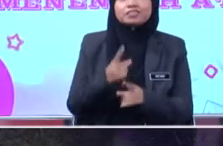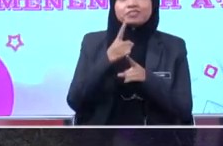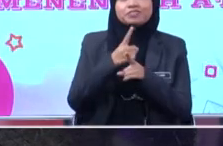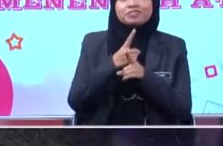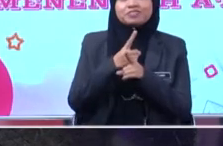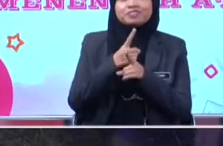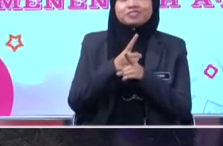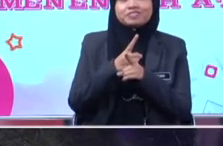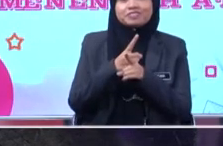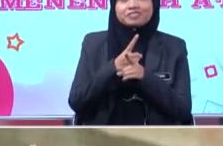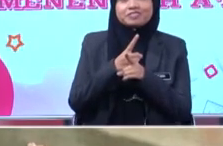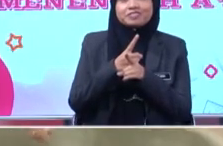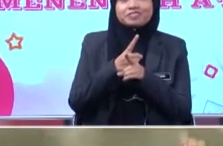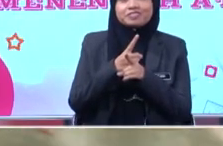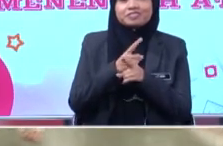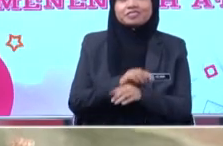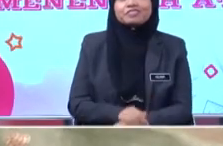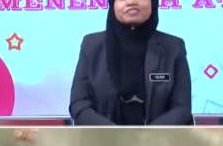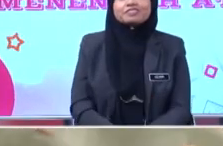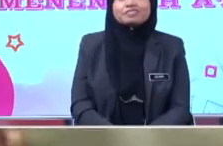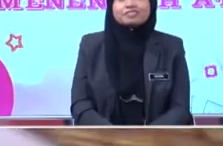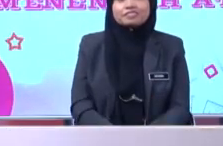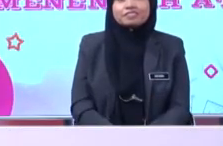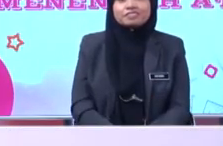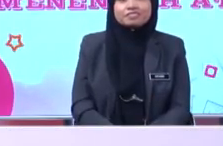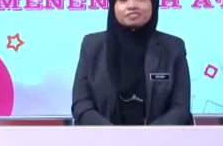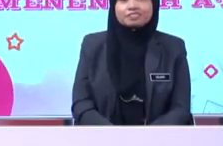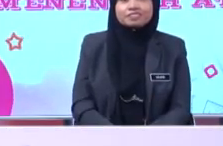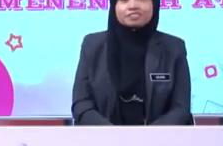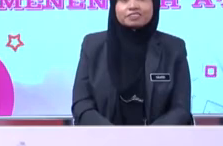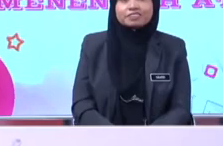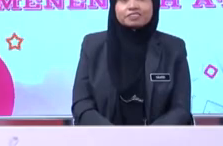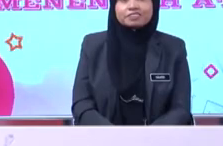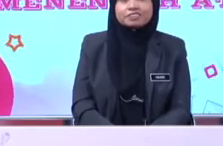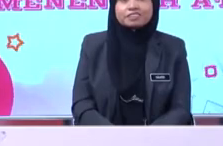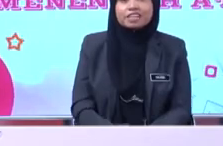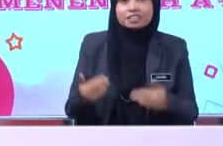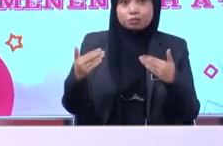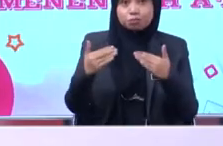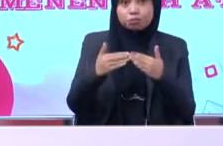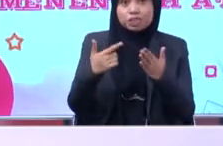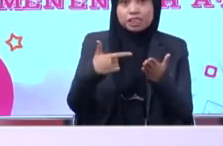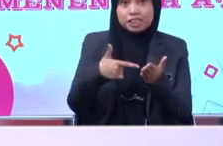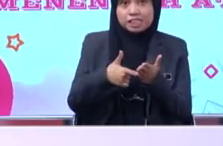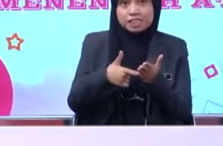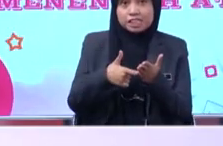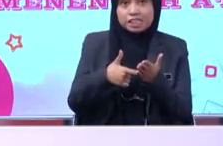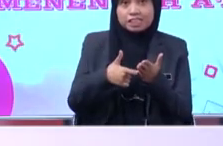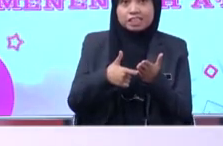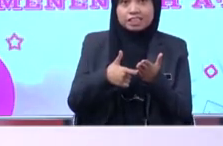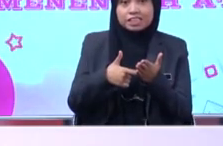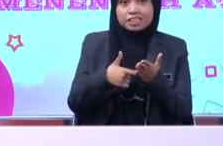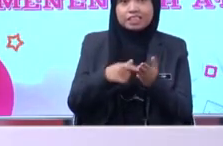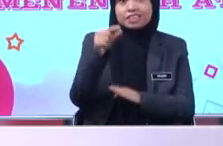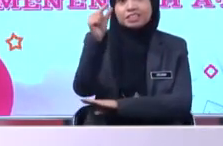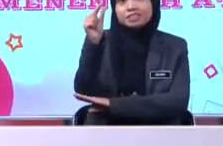ini saya confiscated kayak firul eyeshare the pastu dia ada sambungan ytuh